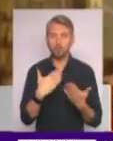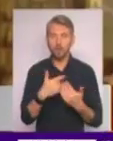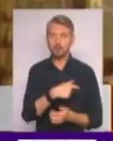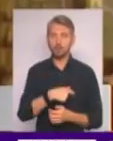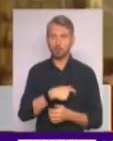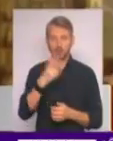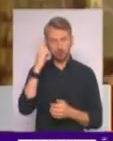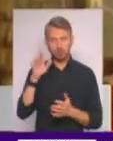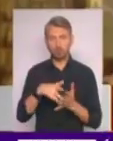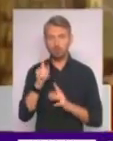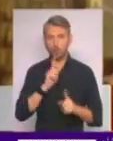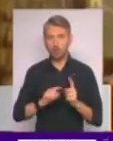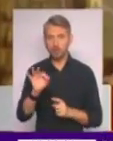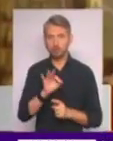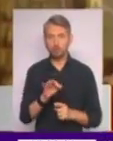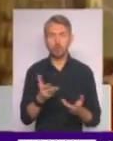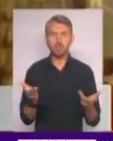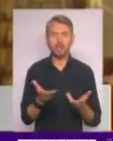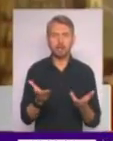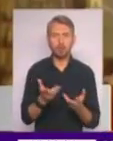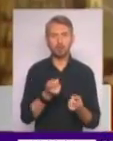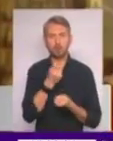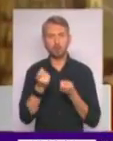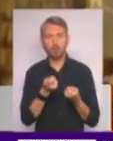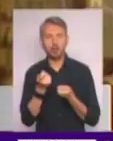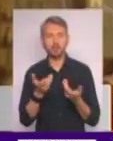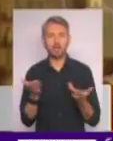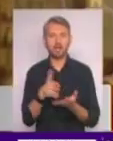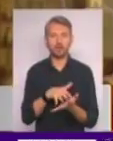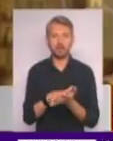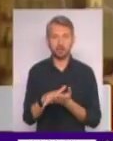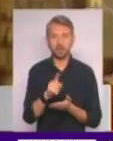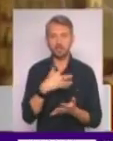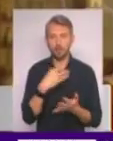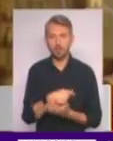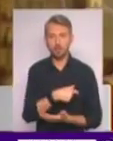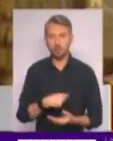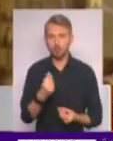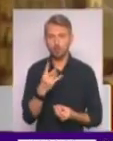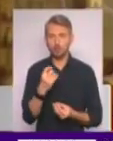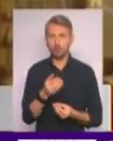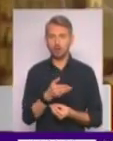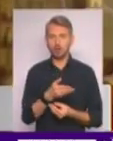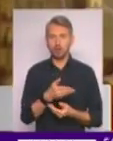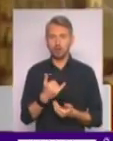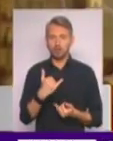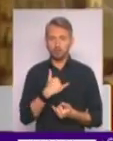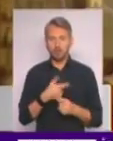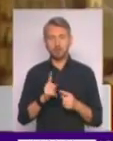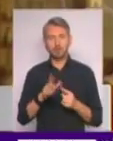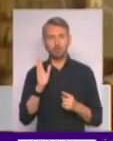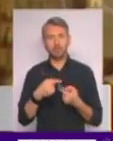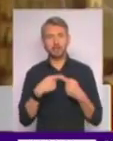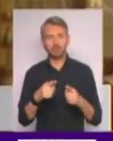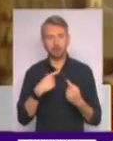депутатами Київської міської ради з приводу якихось нюансів, які вони витрачають зі свого депутатського фонду, у нас вже буде інша розмова,